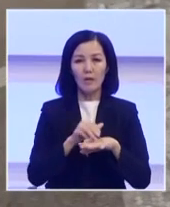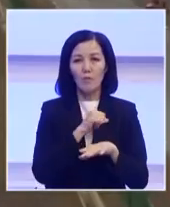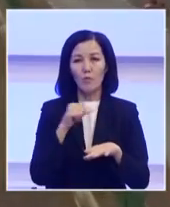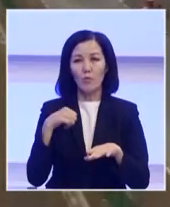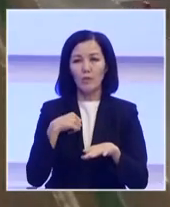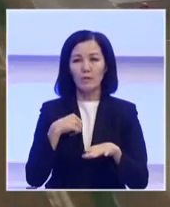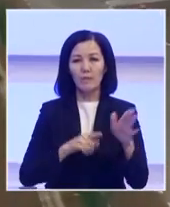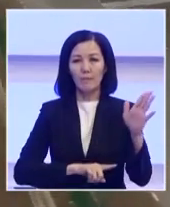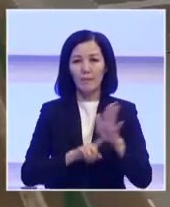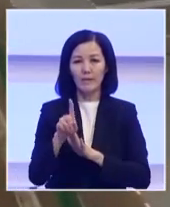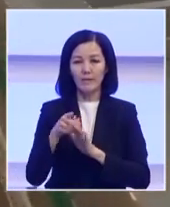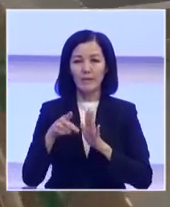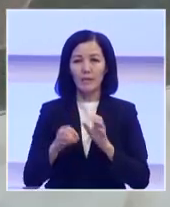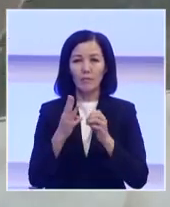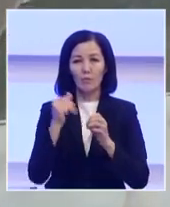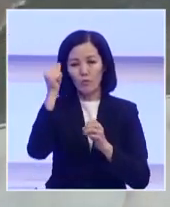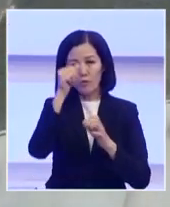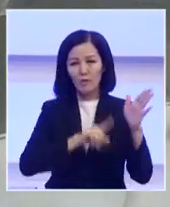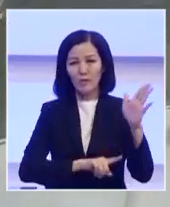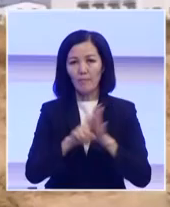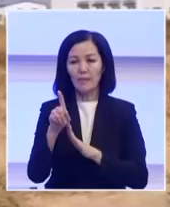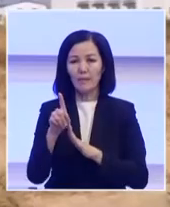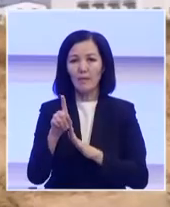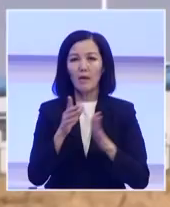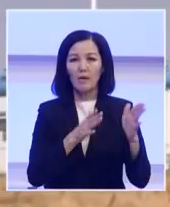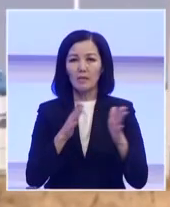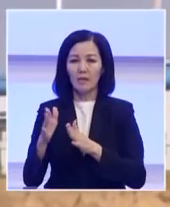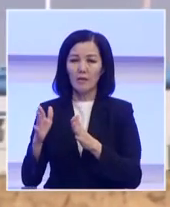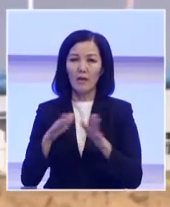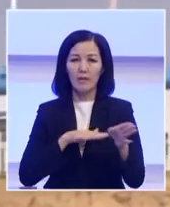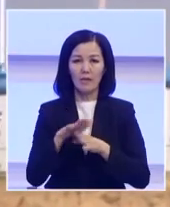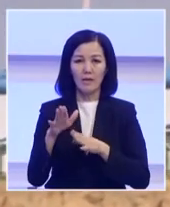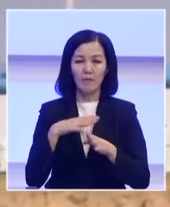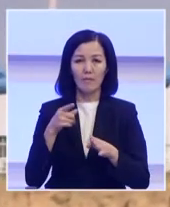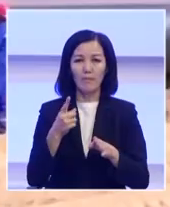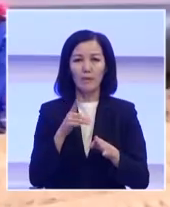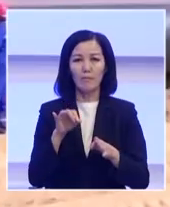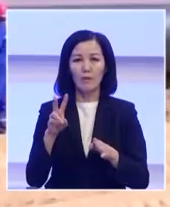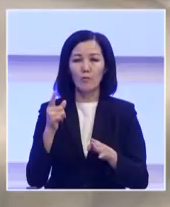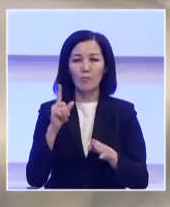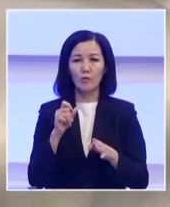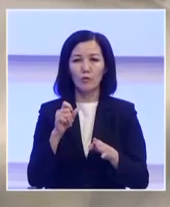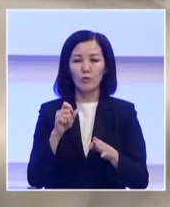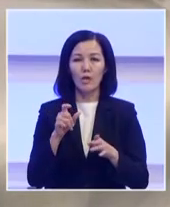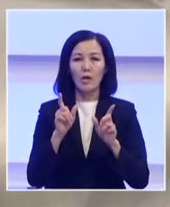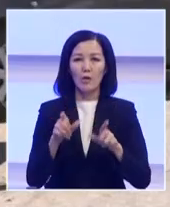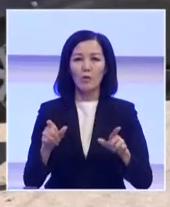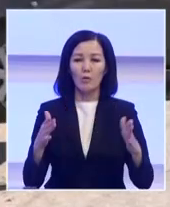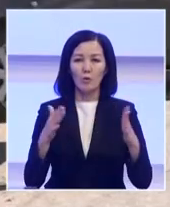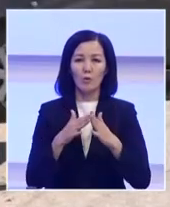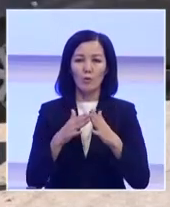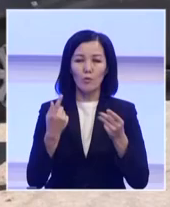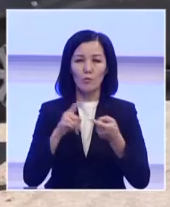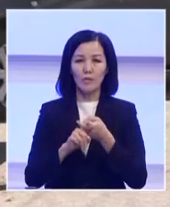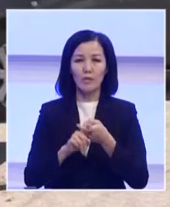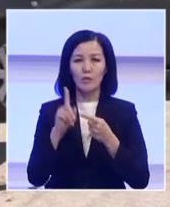тікелей қолға алды, 2014 жылдан бері үздіксіз жүргізіп келеді. Бүгінде 1 миллион 100 тұрғын газға қосылған,